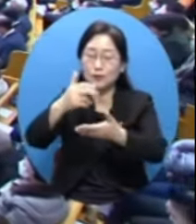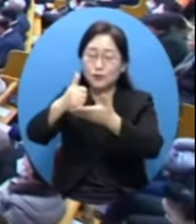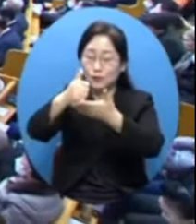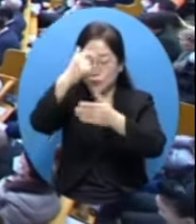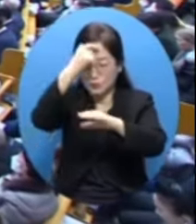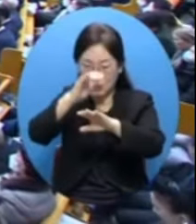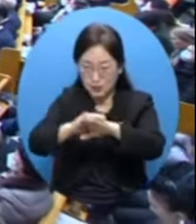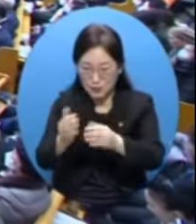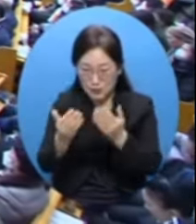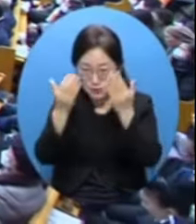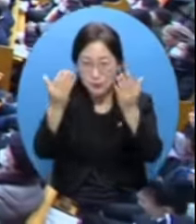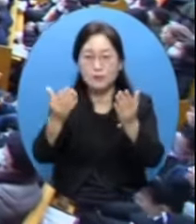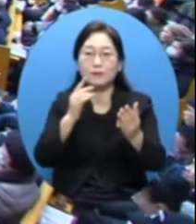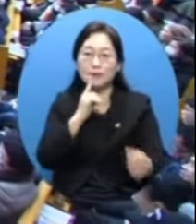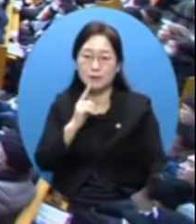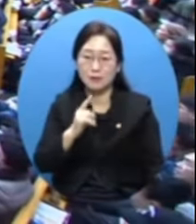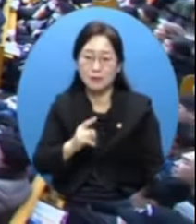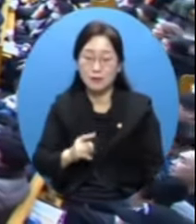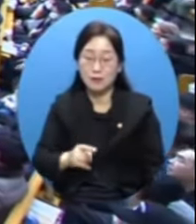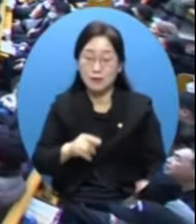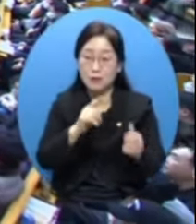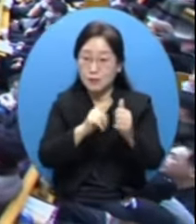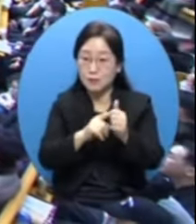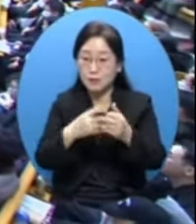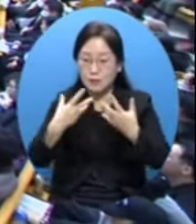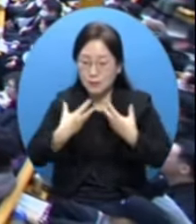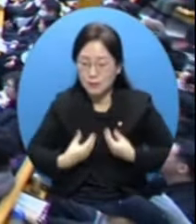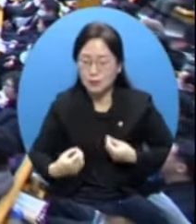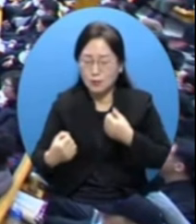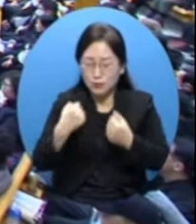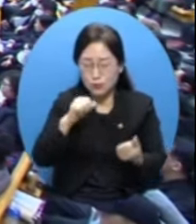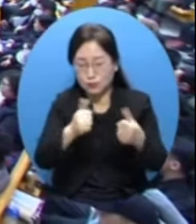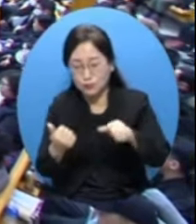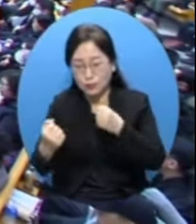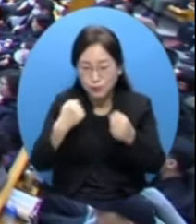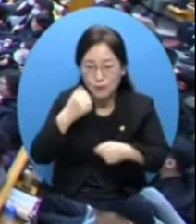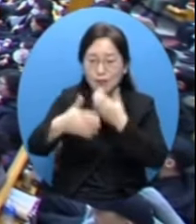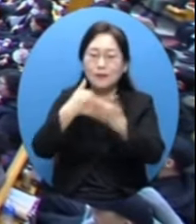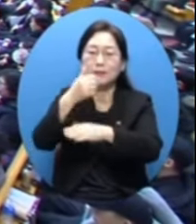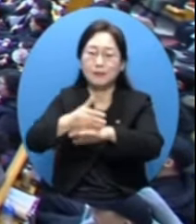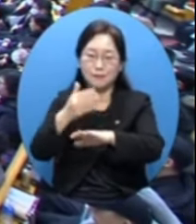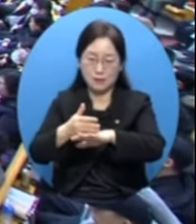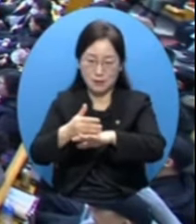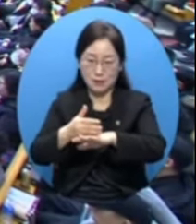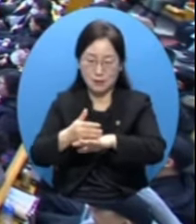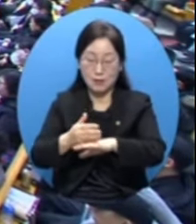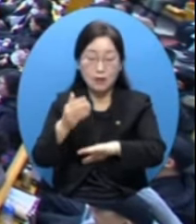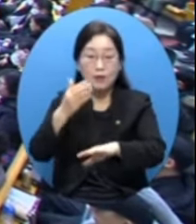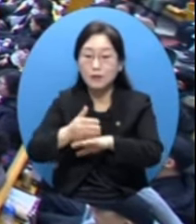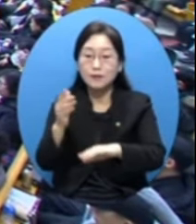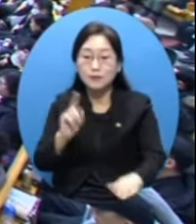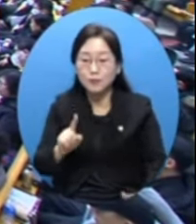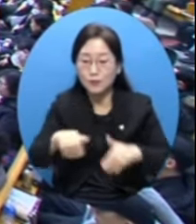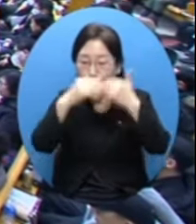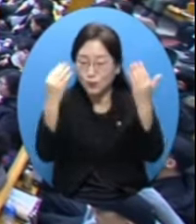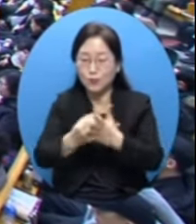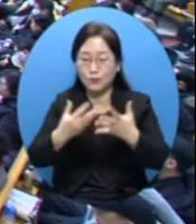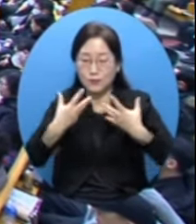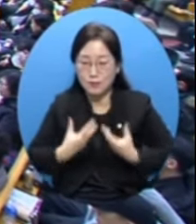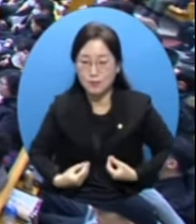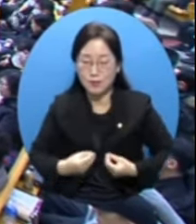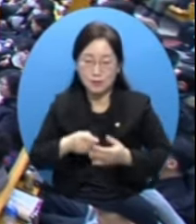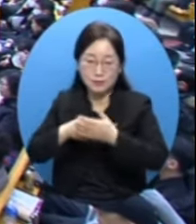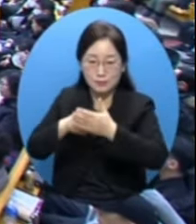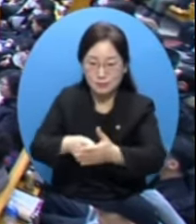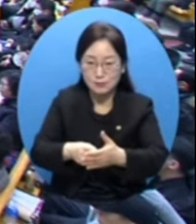드리며, 요나는 절망의 자리, 죽음의 자리에서 하나님께 감사를 드렸습니다. 감사는 모든 절망을 극복하는